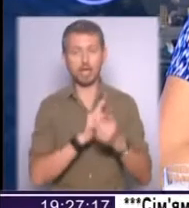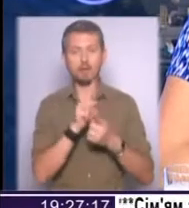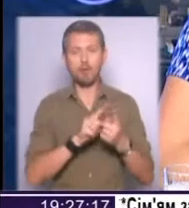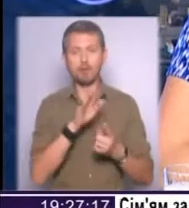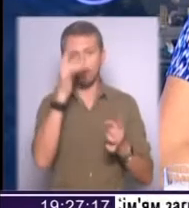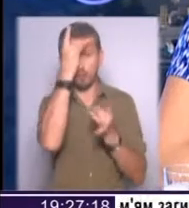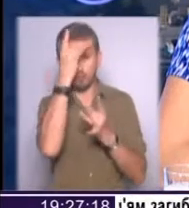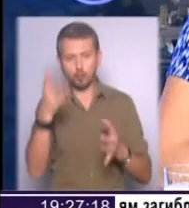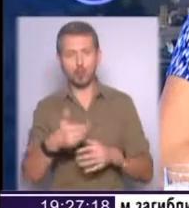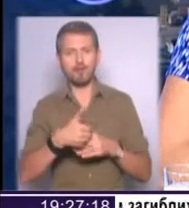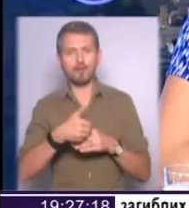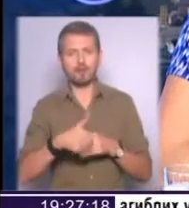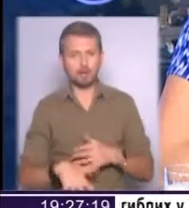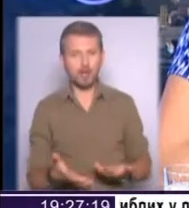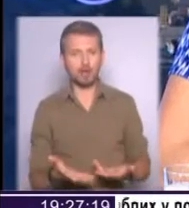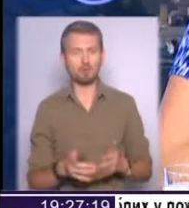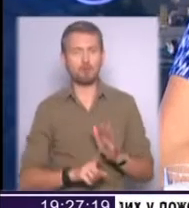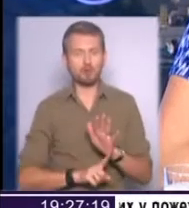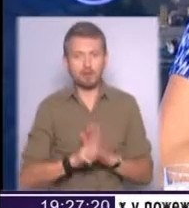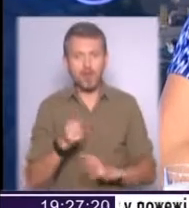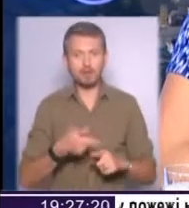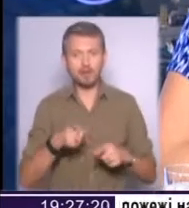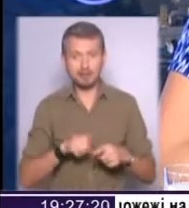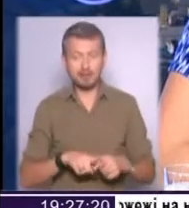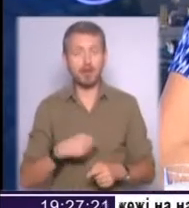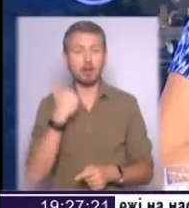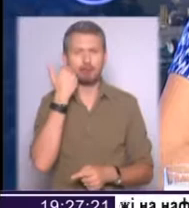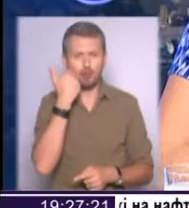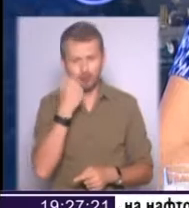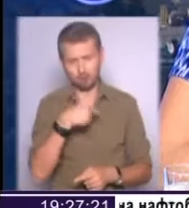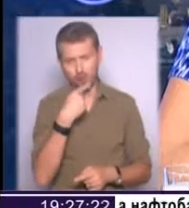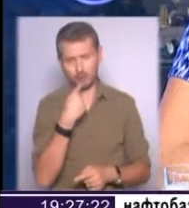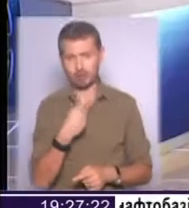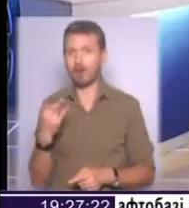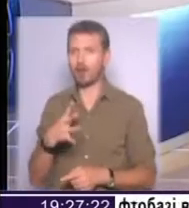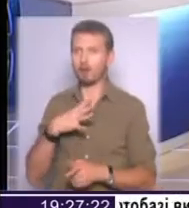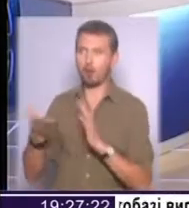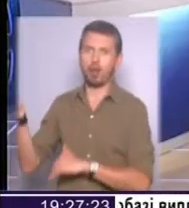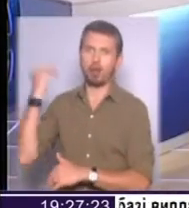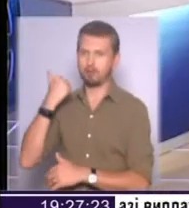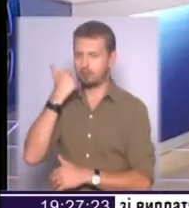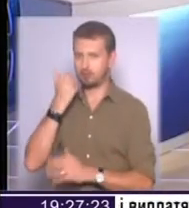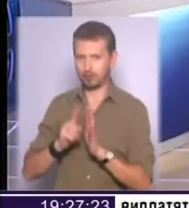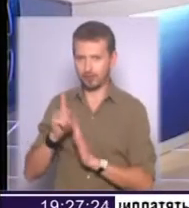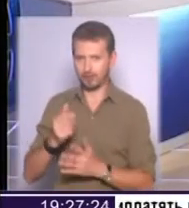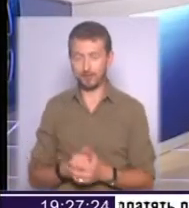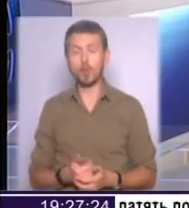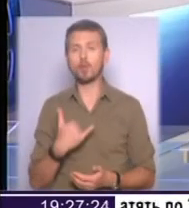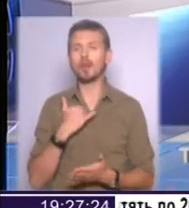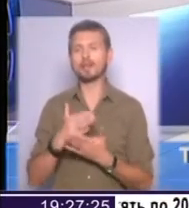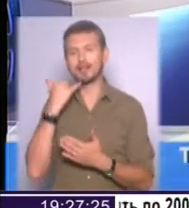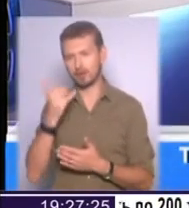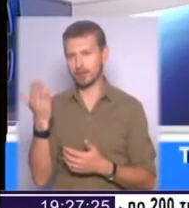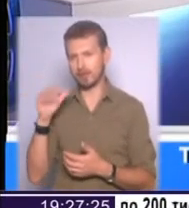вже просто починати, це соромно говорити про це, правда. Треба було вчора, так? Так. У нас є вже додзвонювач, давайте